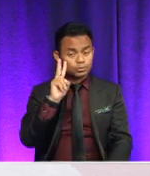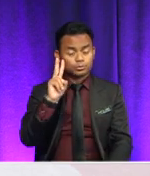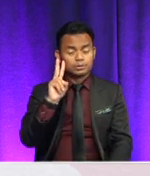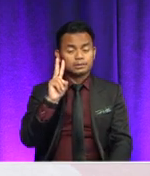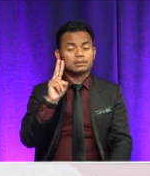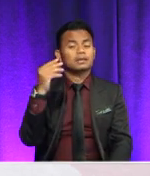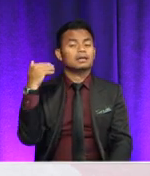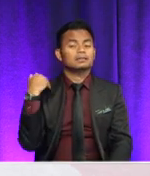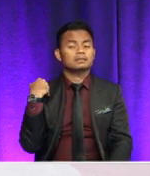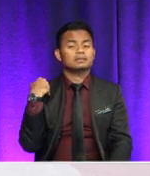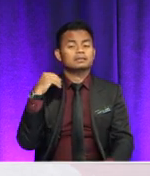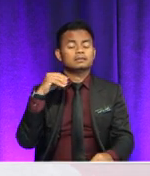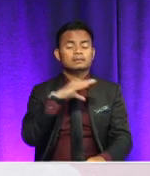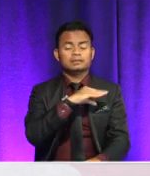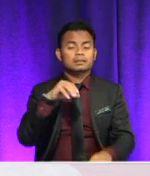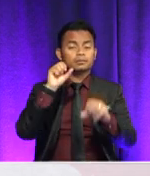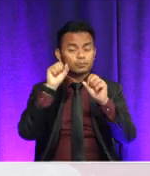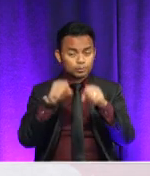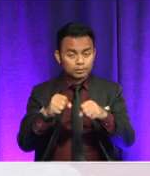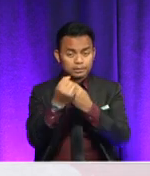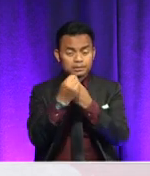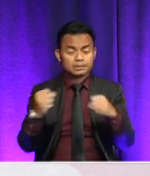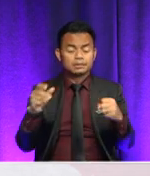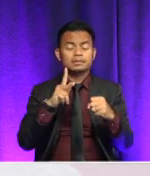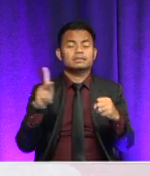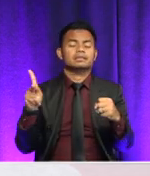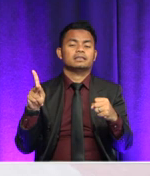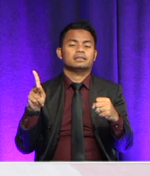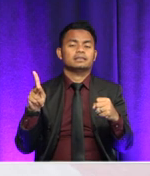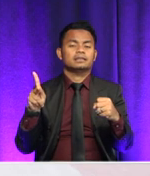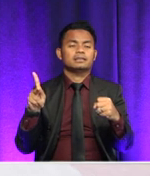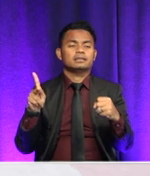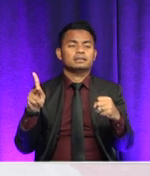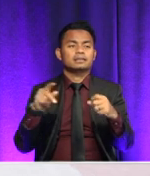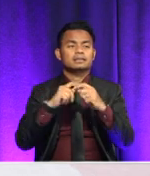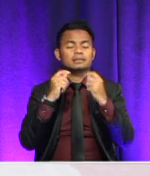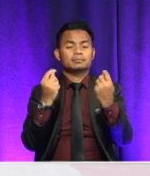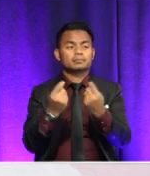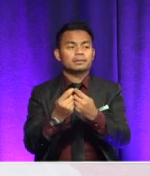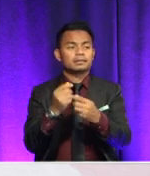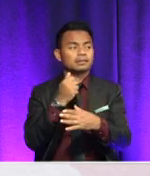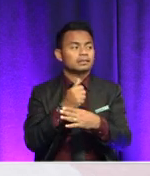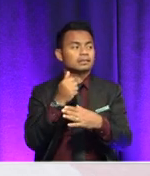lembaga penaf lctn Oke baik